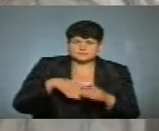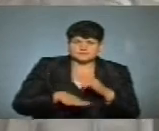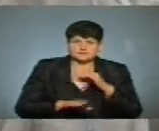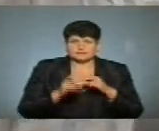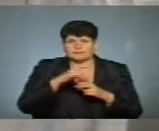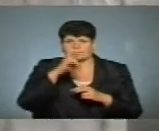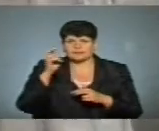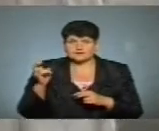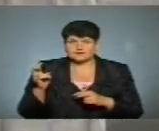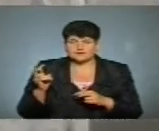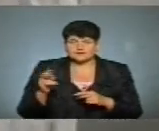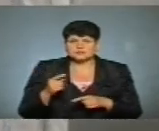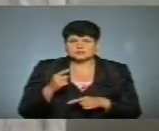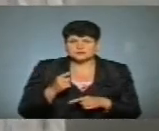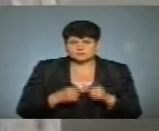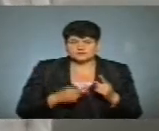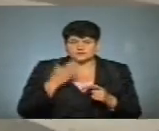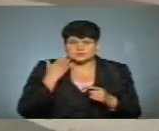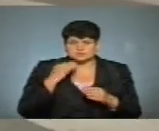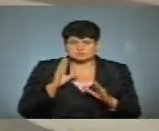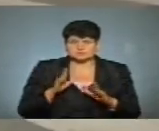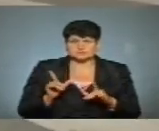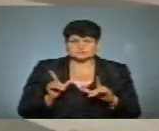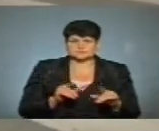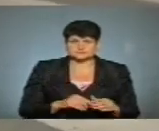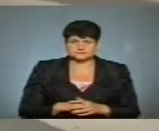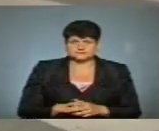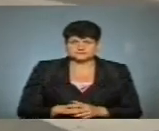або під землею, і наполовину буде місце розгрузене.